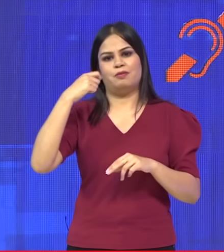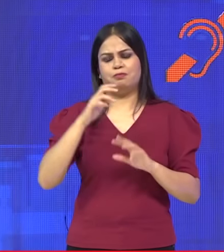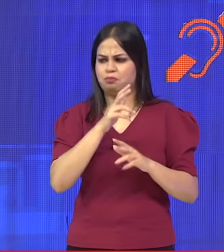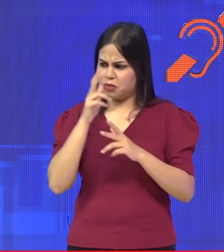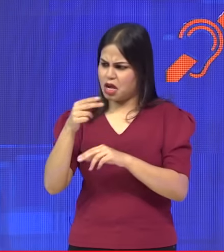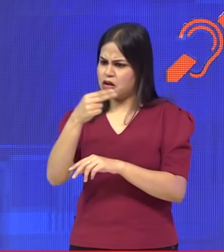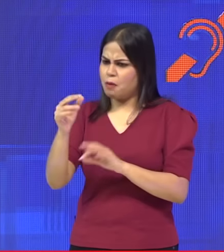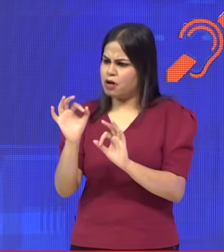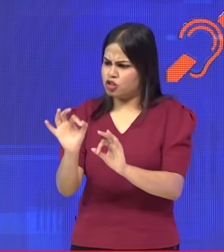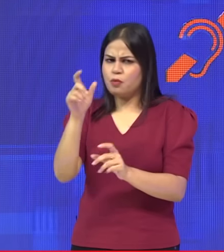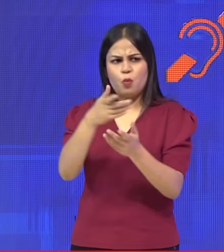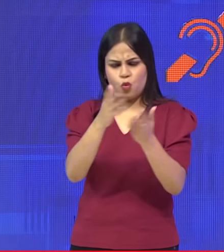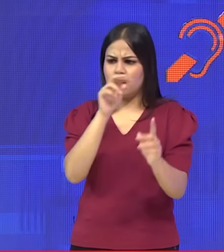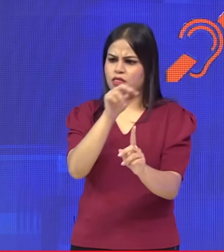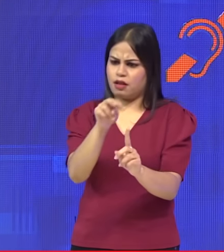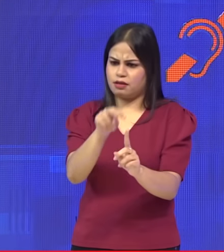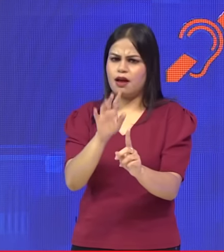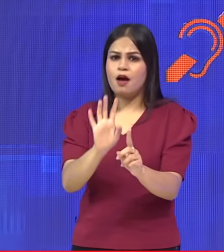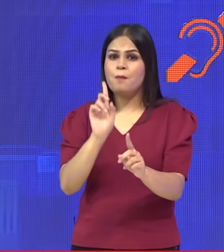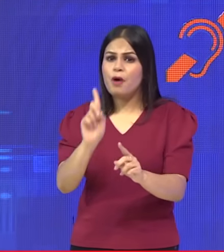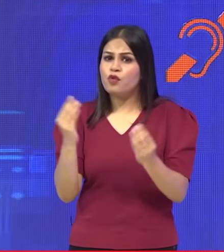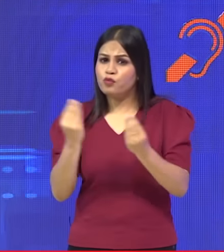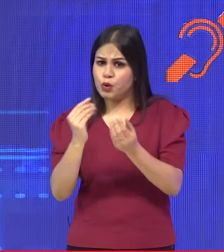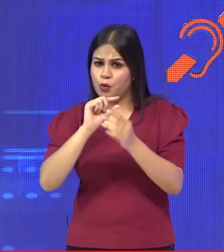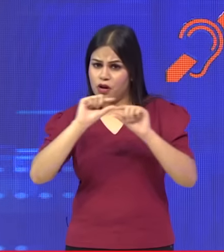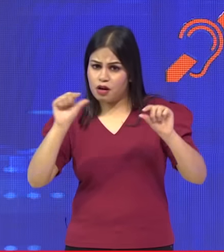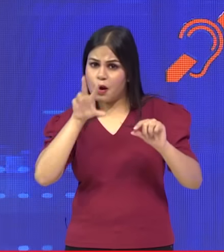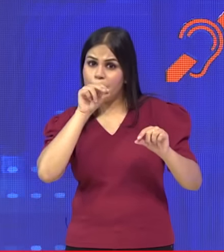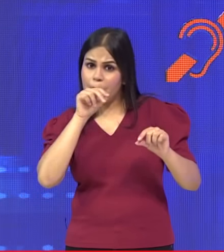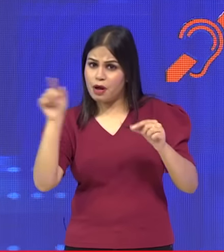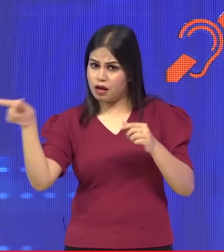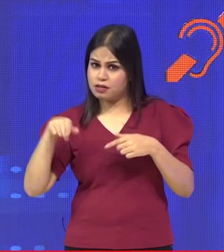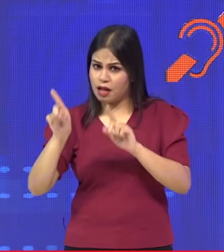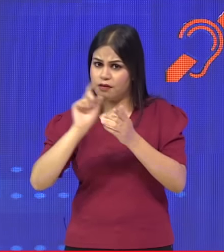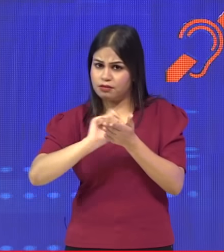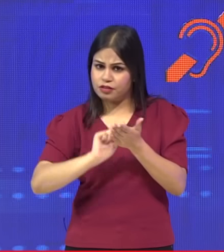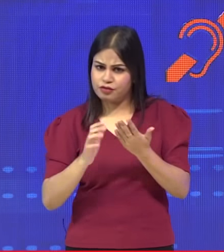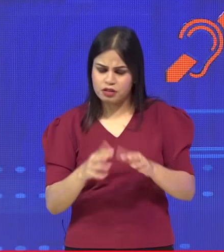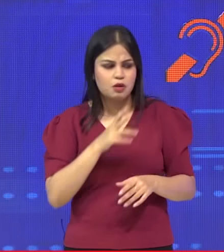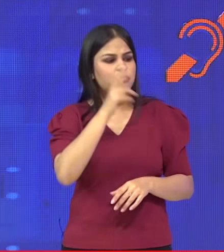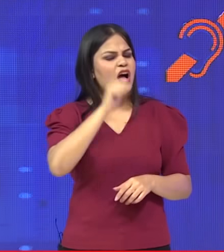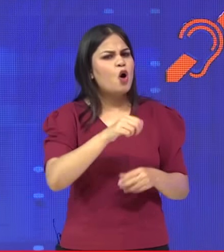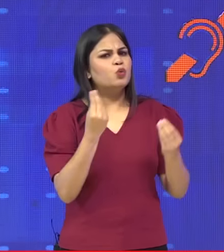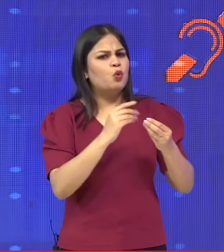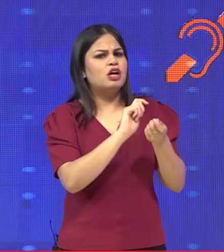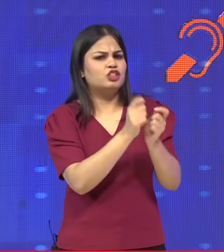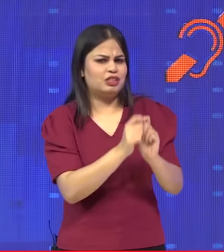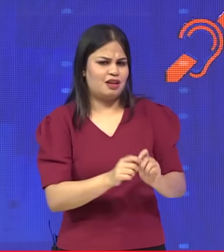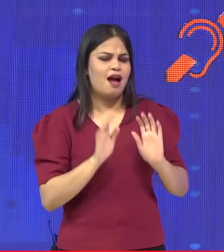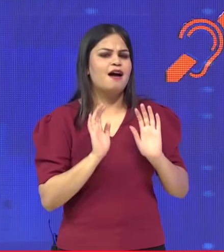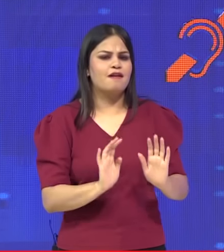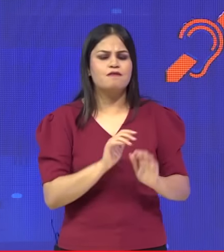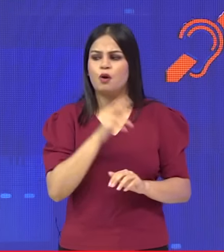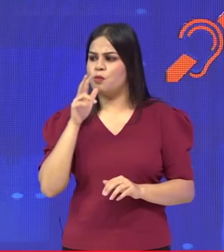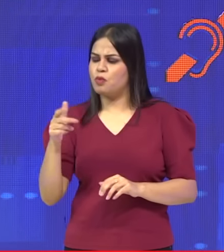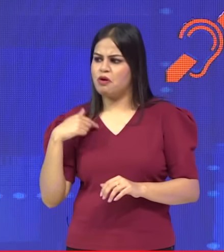फिल्म देख रहे हैं लेकिन इसकी कुछ डायलॉग भी आपने लिखे हो इंप्रोवाइज हो जाते हैं सर इंप्रोवाइज हो जाते हैं मैं सुना